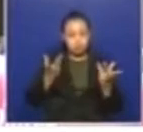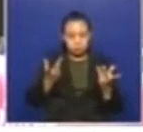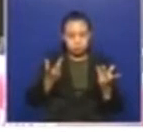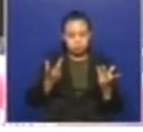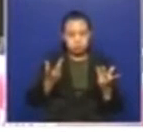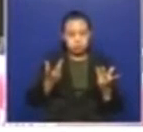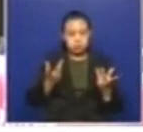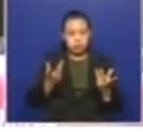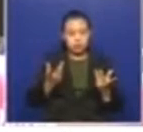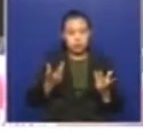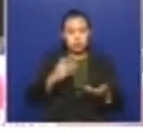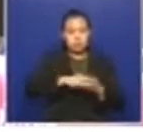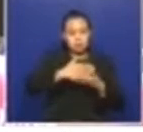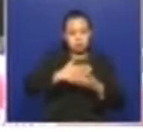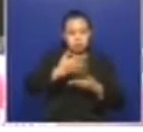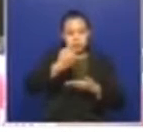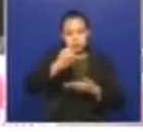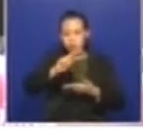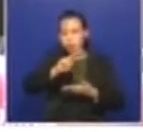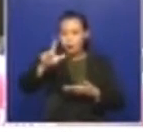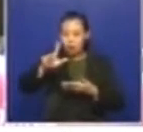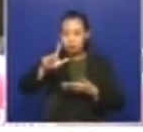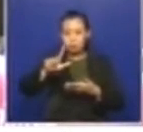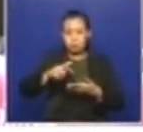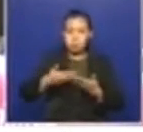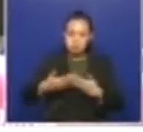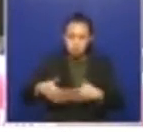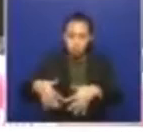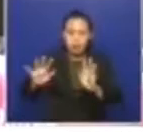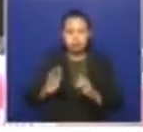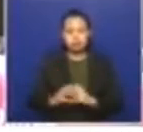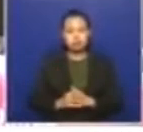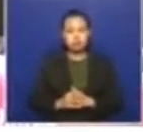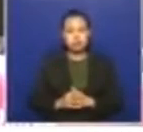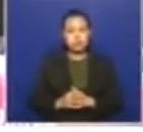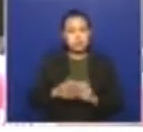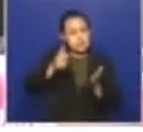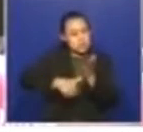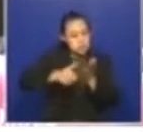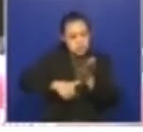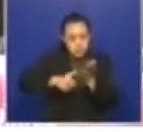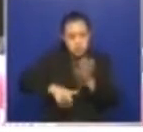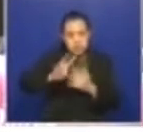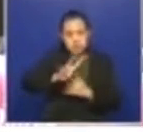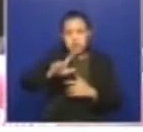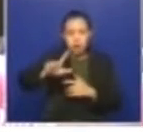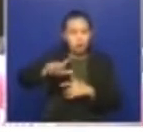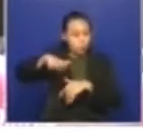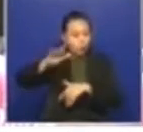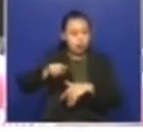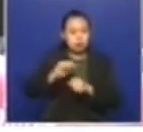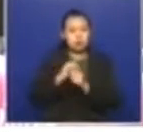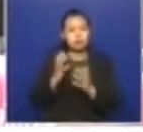ลูกหนี้12บัญชีวันนี้ต้องถูกลอยแพแล้วหนี้ก้อนมหึมาคือ7ล้านกว่าล้านบาททำยังไ